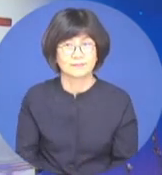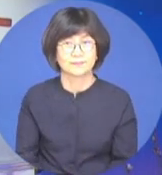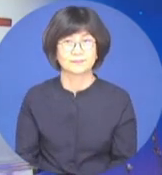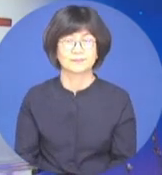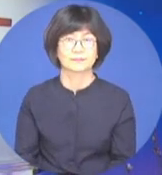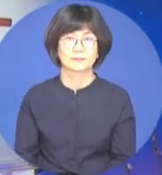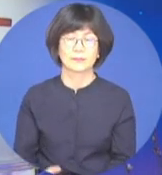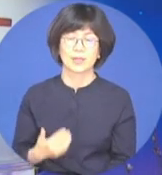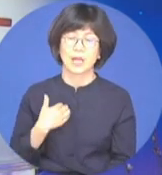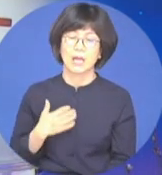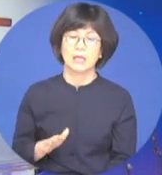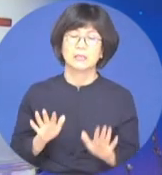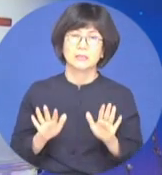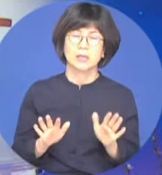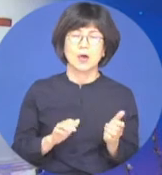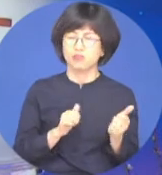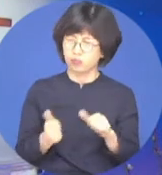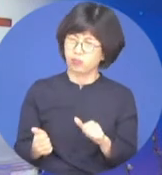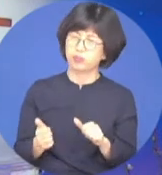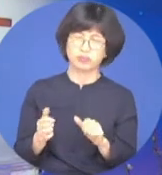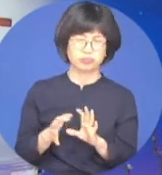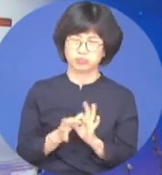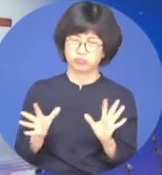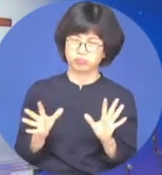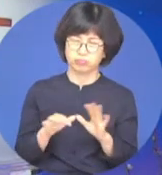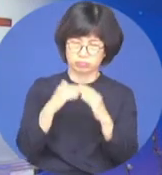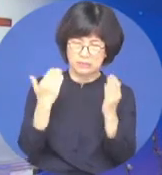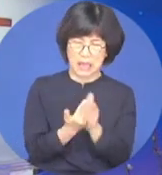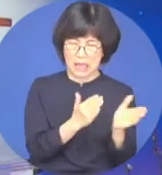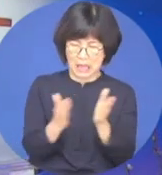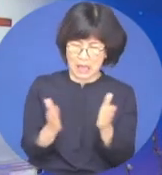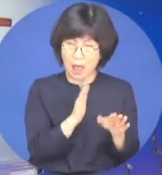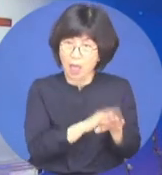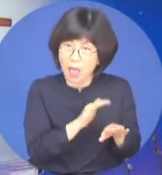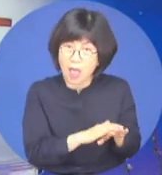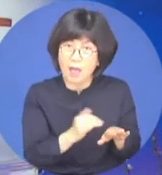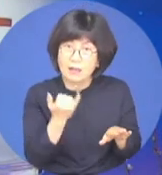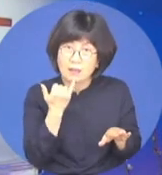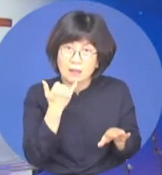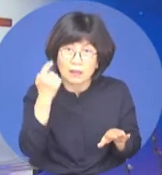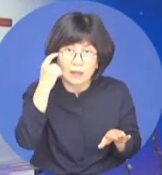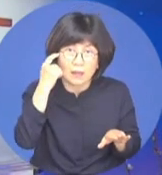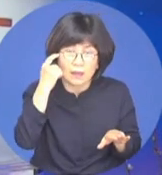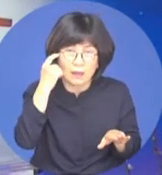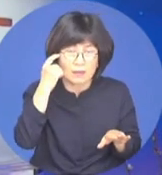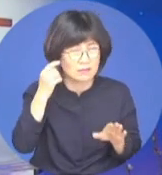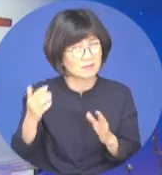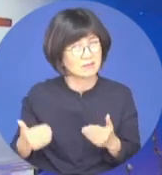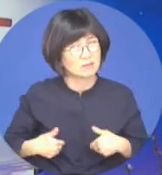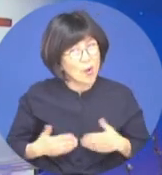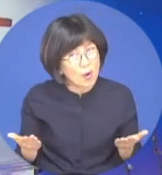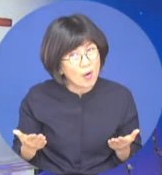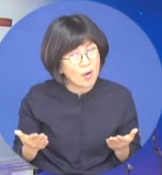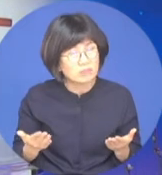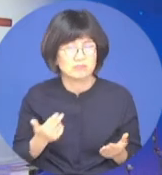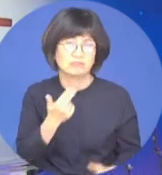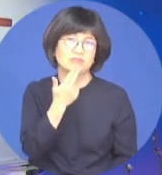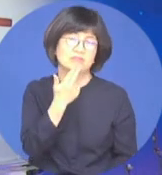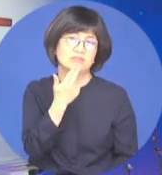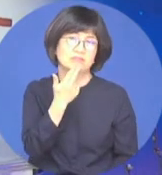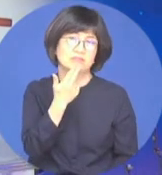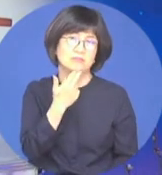내가 죽으면 죽었지 내가 모든 건 다 갖추고 말 거야 그겁니까? 그렇게 살 필요가 있어요? 주님 오늘 알려주시는